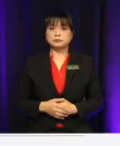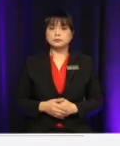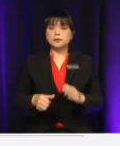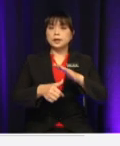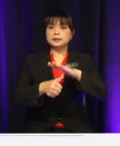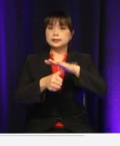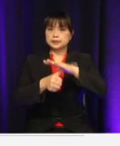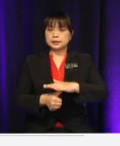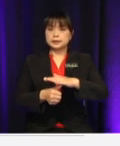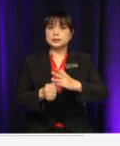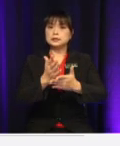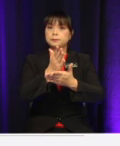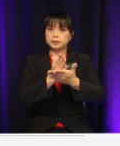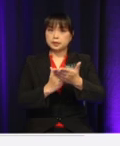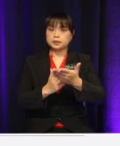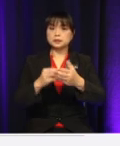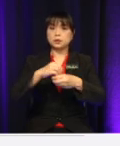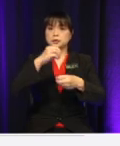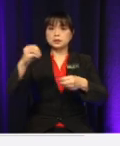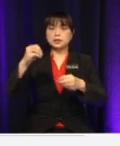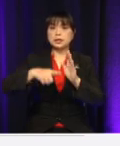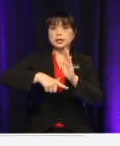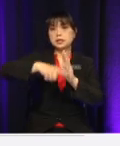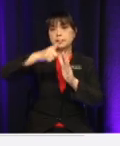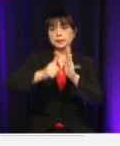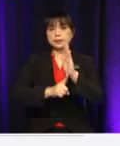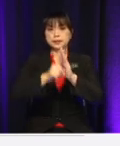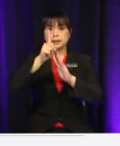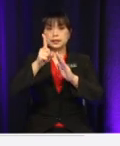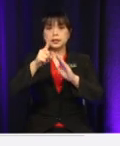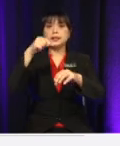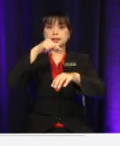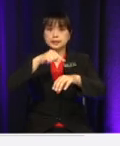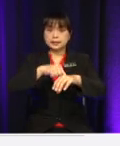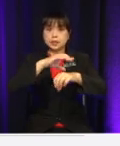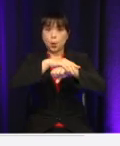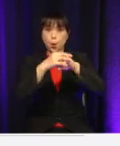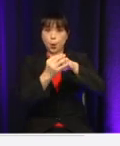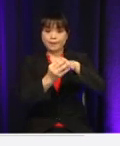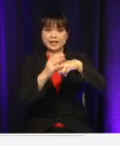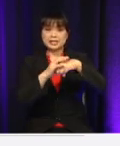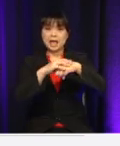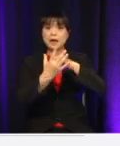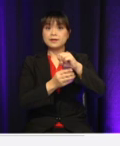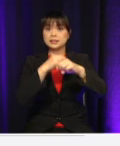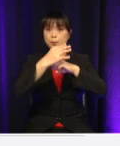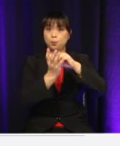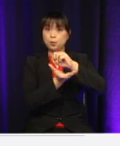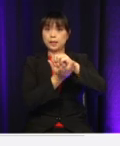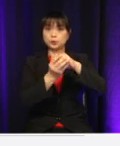separuh oksigen lebih tinggi Nampak tak lebih tinggi dielus guys yang sama tempat yang